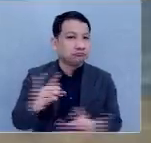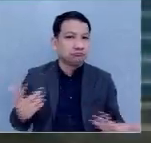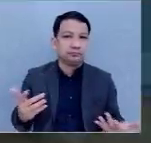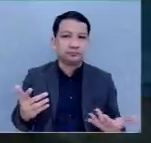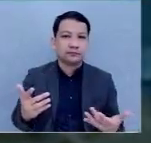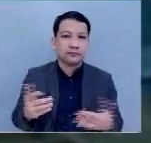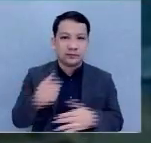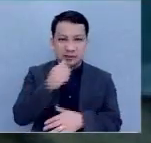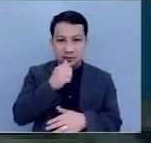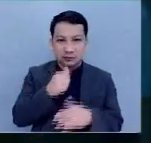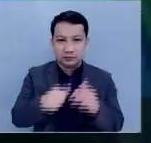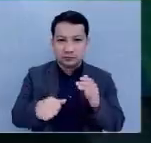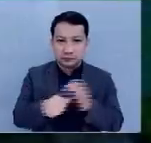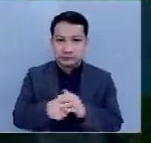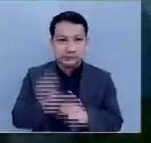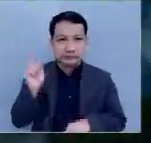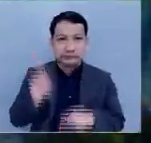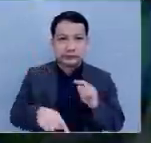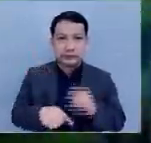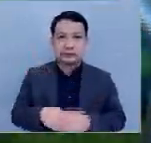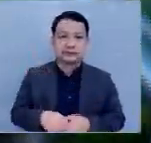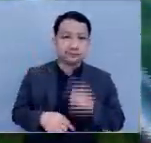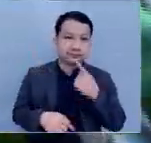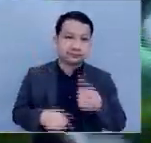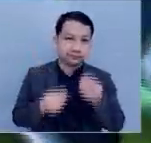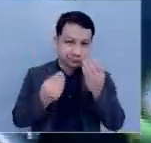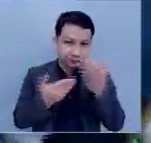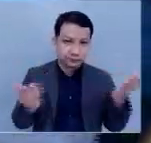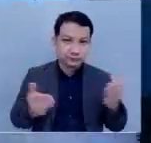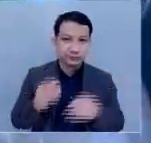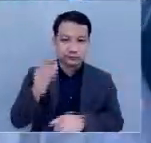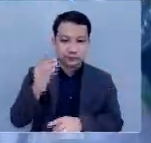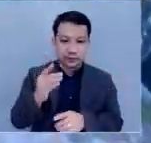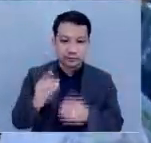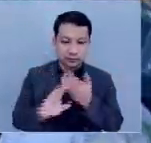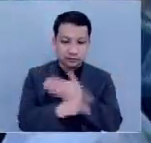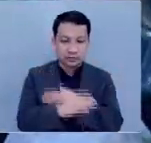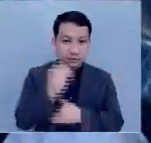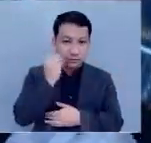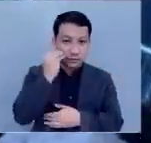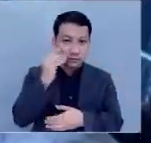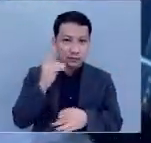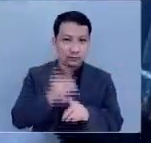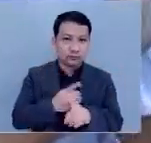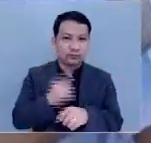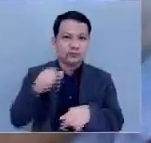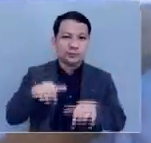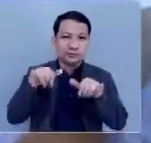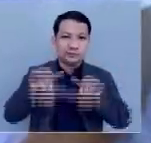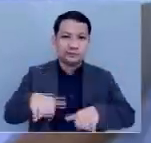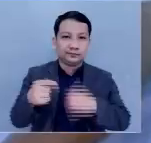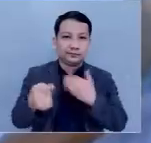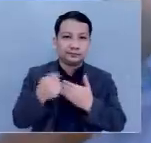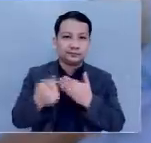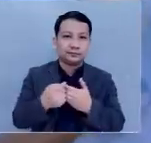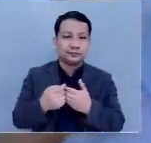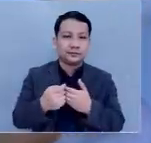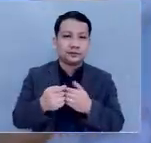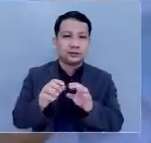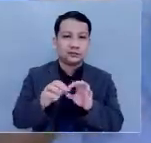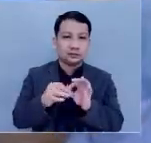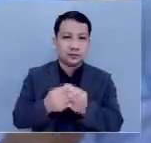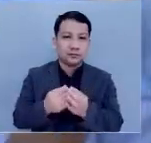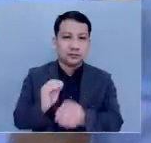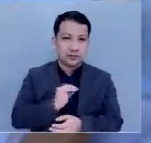shelter nila. Nakatakda na sanang umuwi ng Disyembre si Angeline para pansamantalang manatili rito at magsimula ng